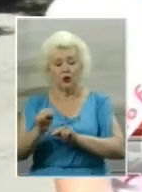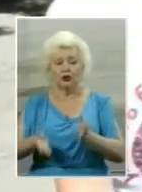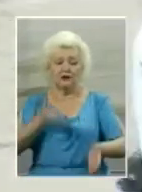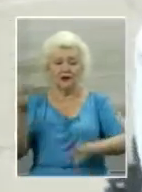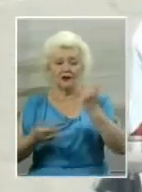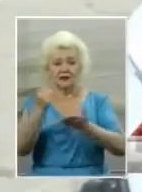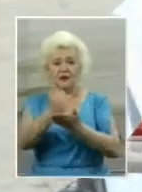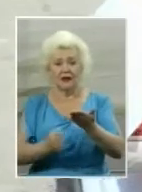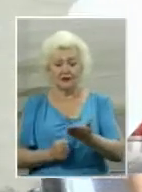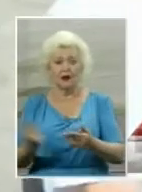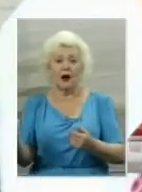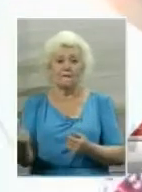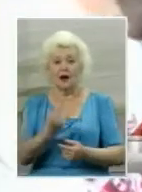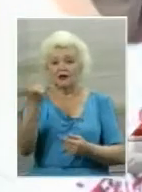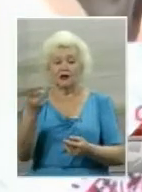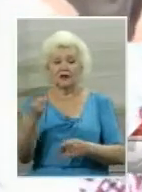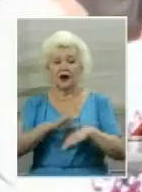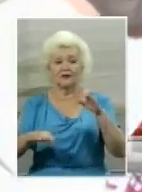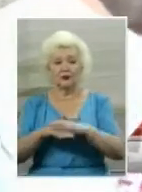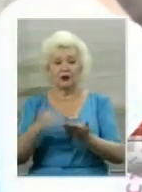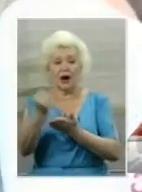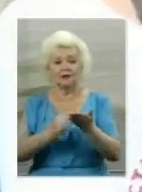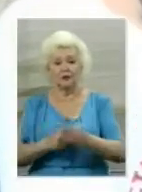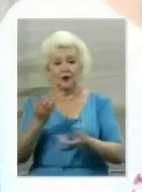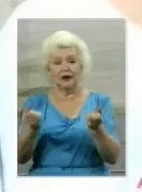автомат. Цікаво, перший раз в руках вообще зброю тримаю.